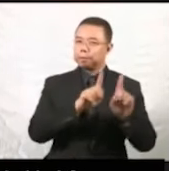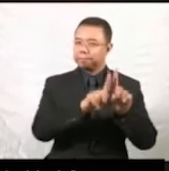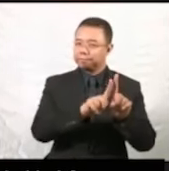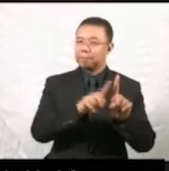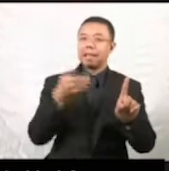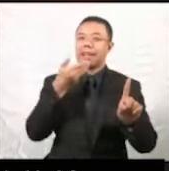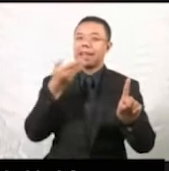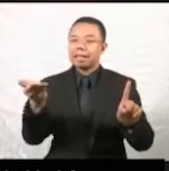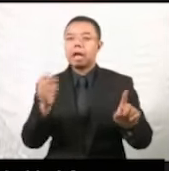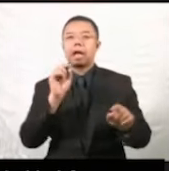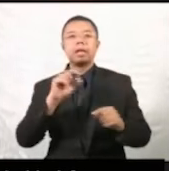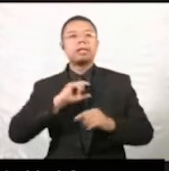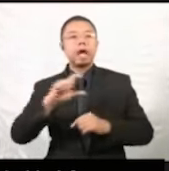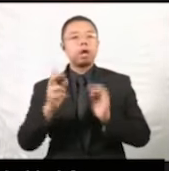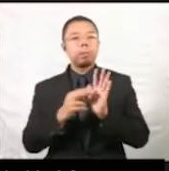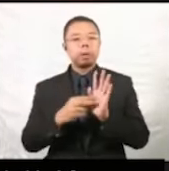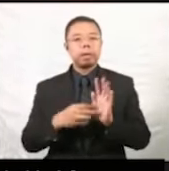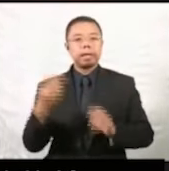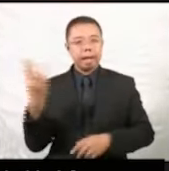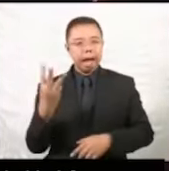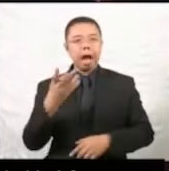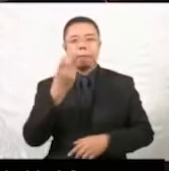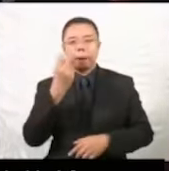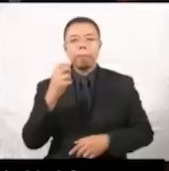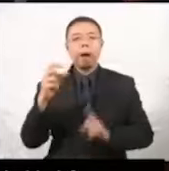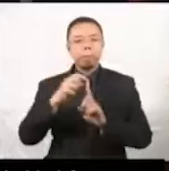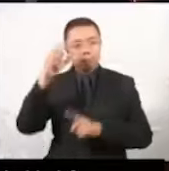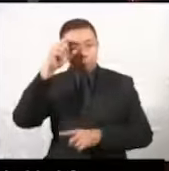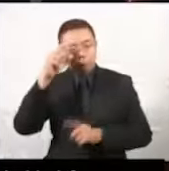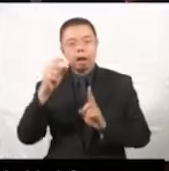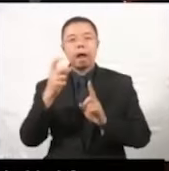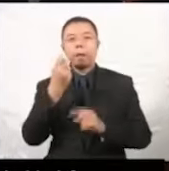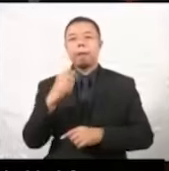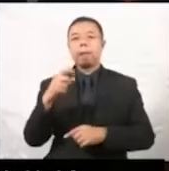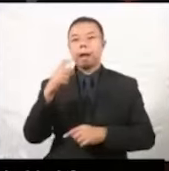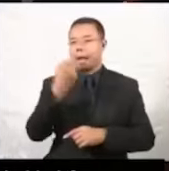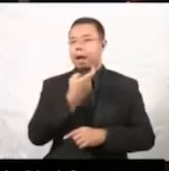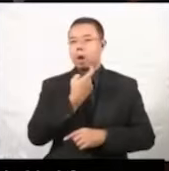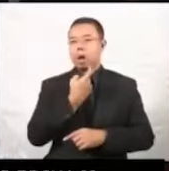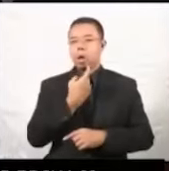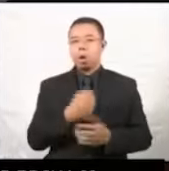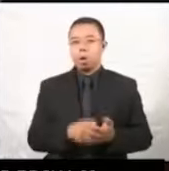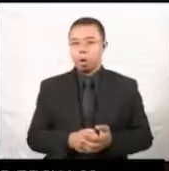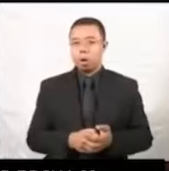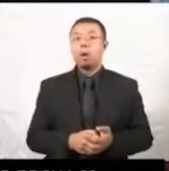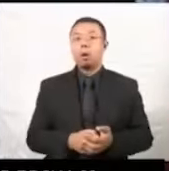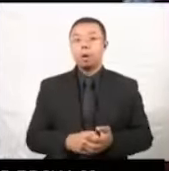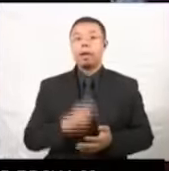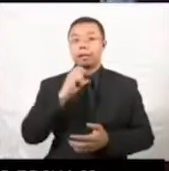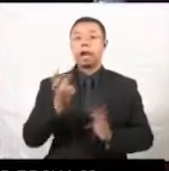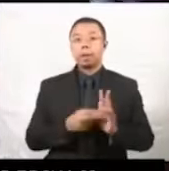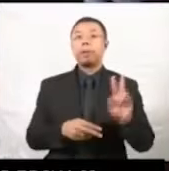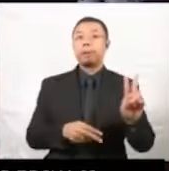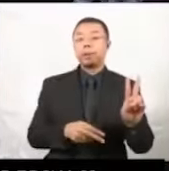mengajukan pertanyaan kepada pasangan calon nomor urut 3 Bapak Pramono Anung dan Bapak Rano Karno Pasangan calon nomor